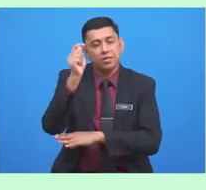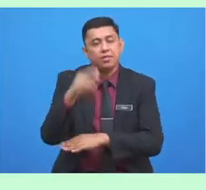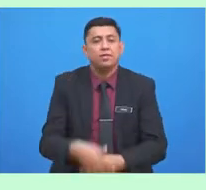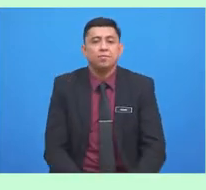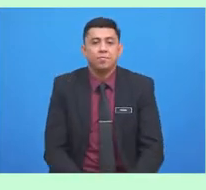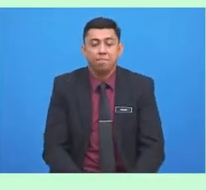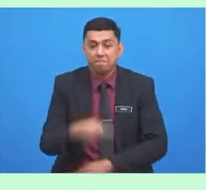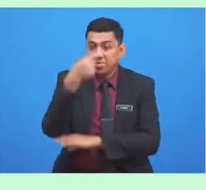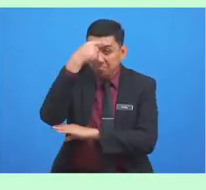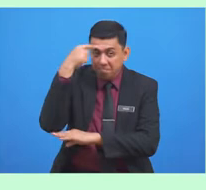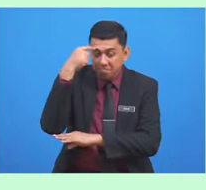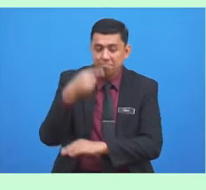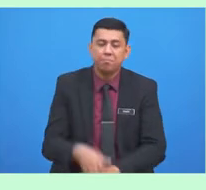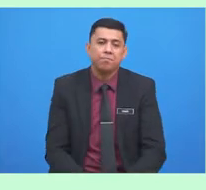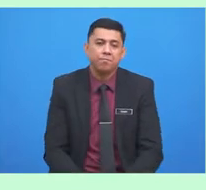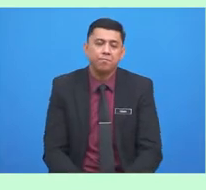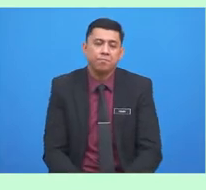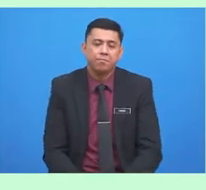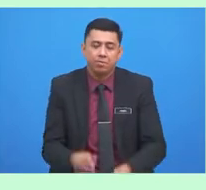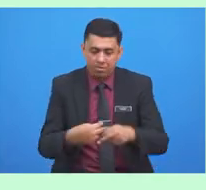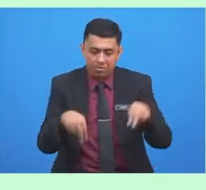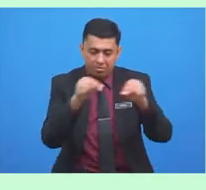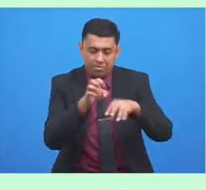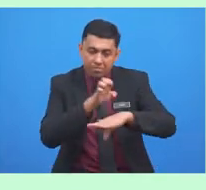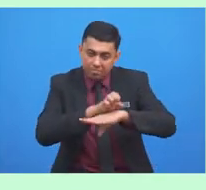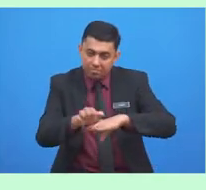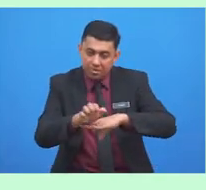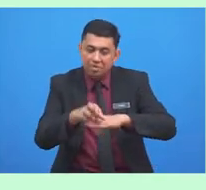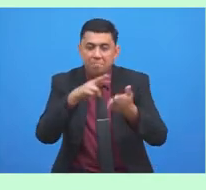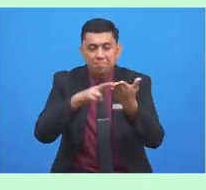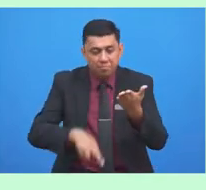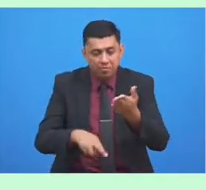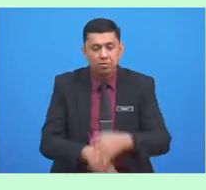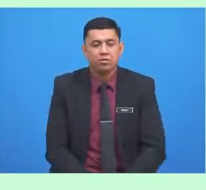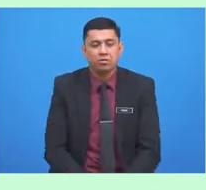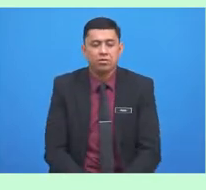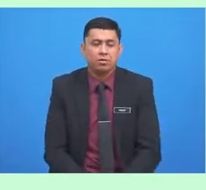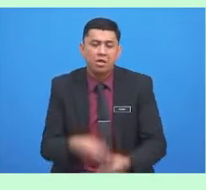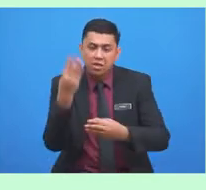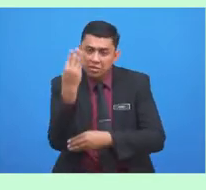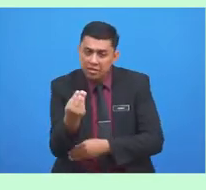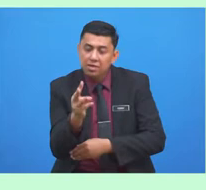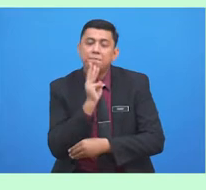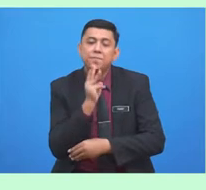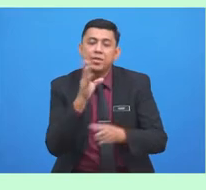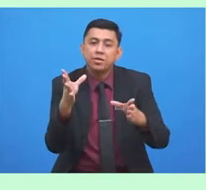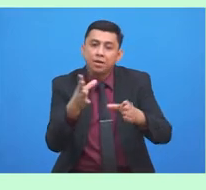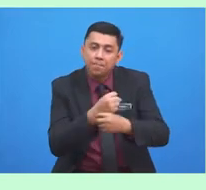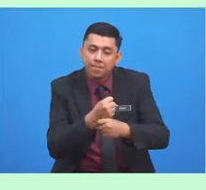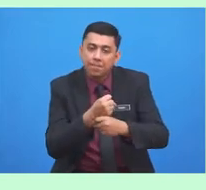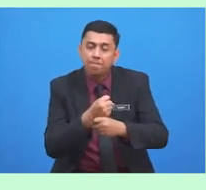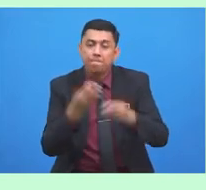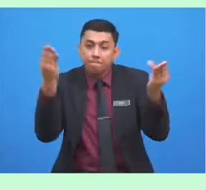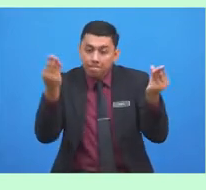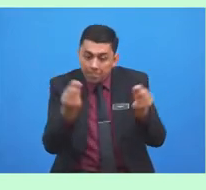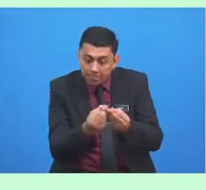Keadaan ini menyebabkan nilai keberkesanan kelepasan rendah kerana sedikit sahaja air yang dapat